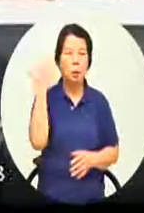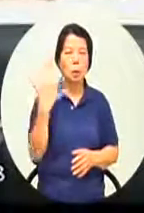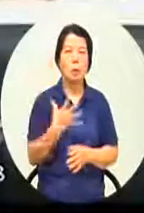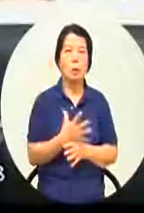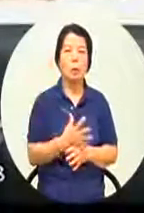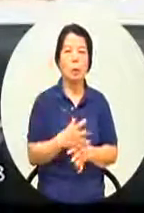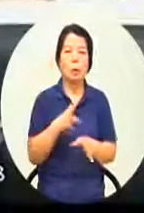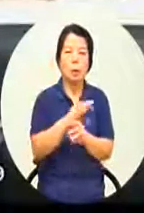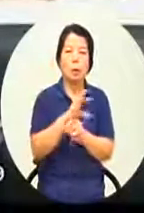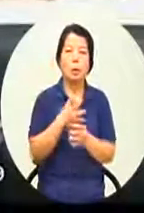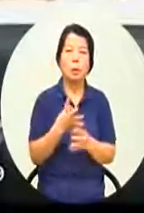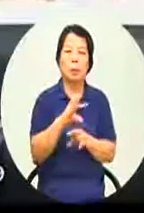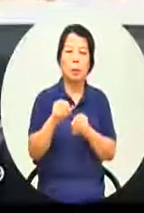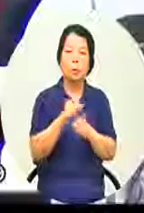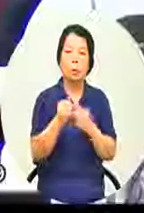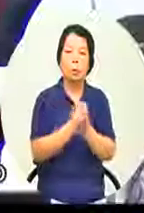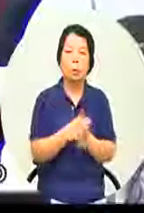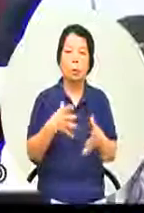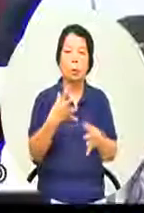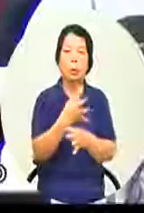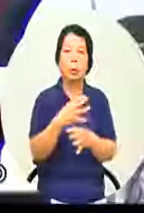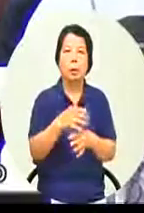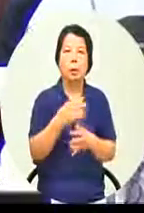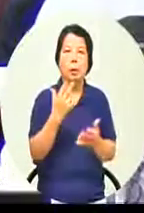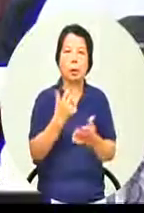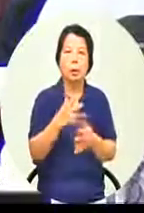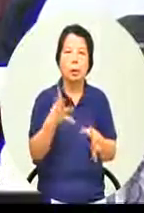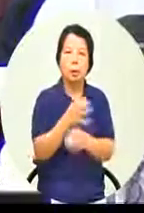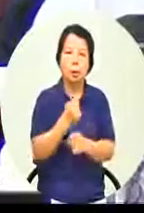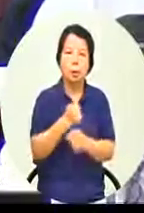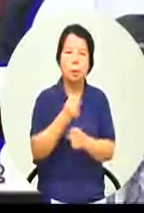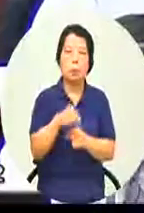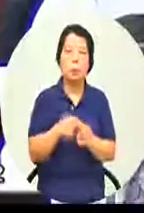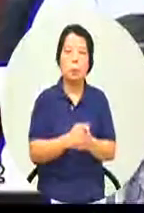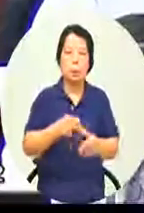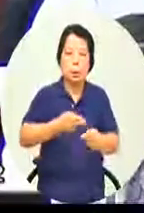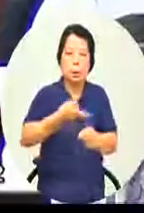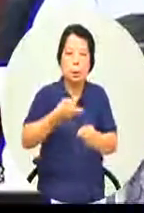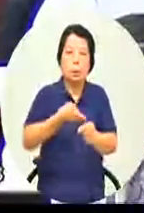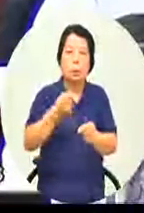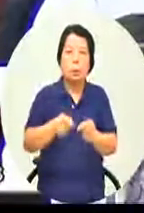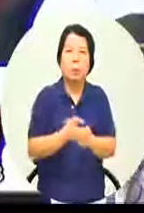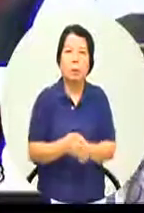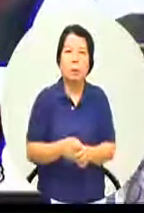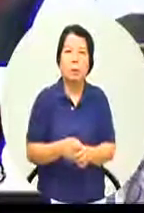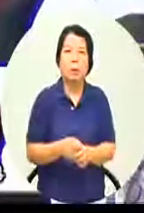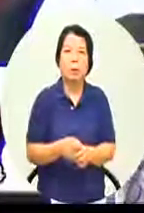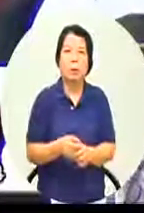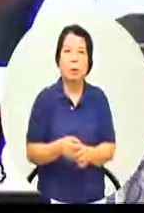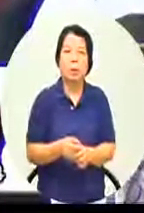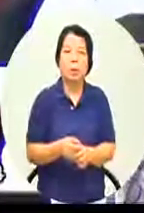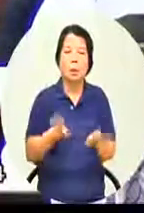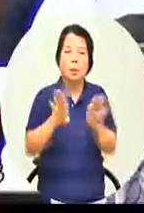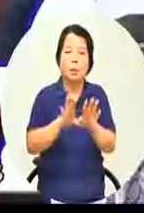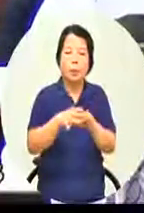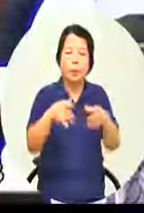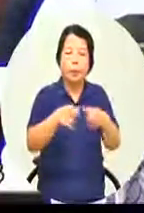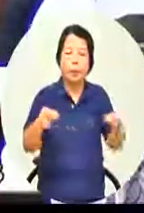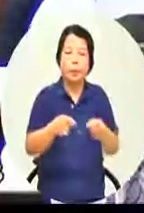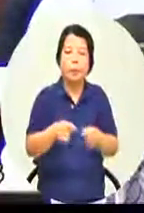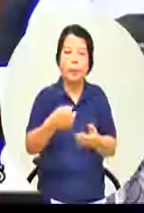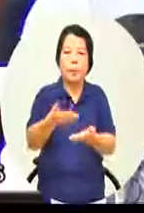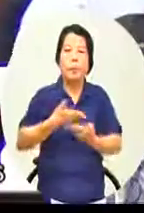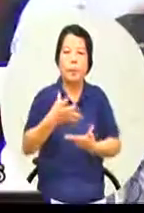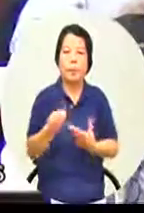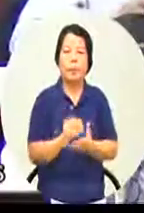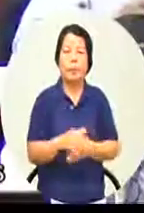入？ 我们整个黑沙的雕刻的沙雕的部分是没有门票收入的。 我问你们整